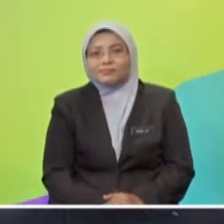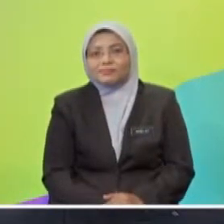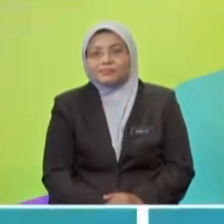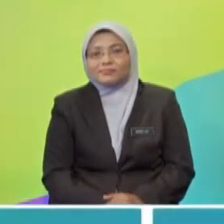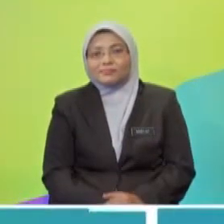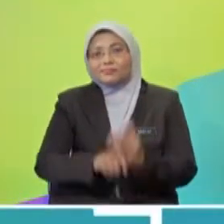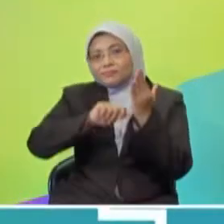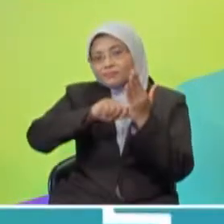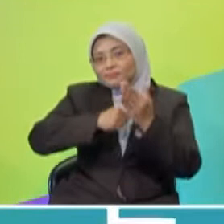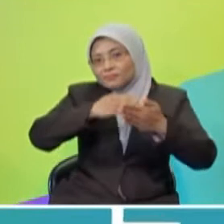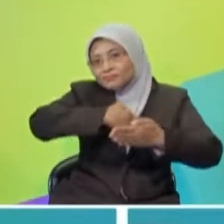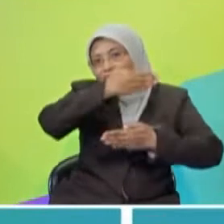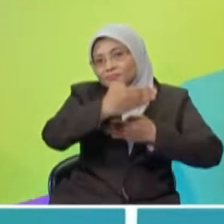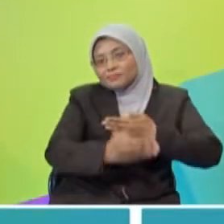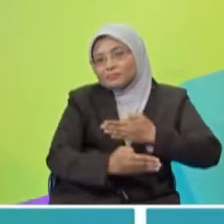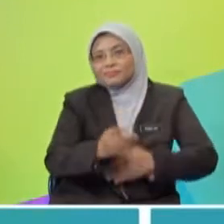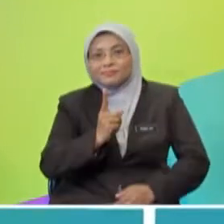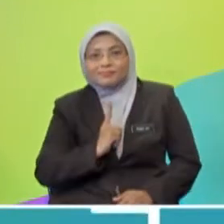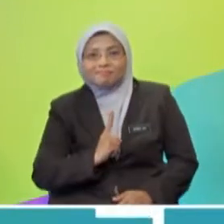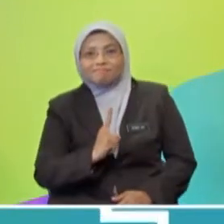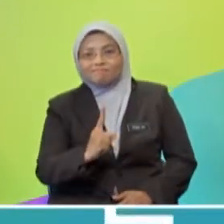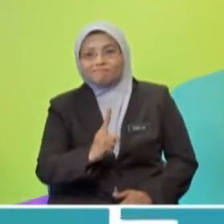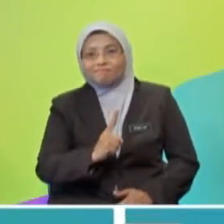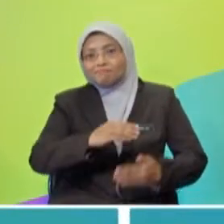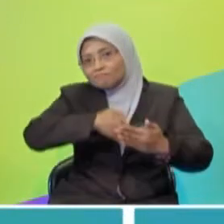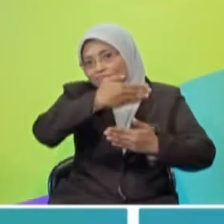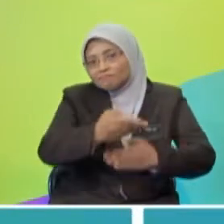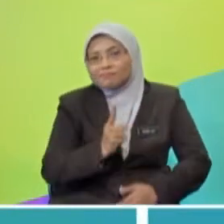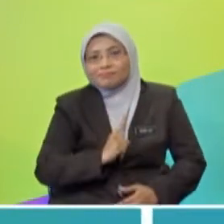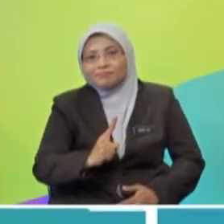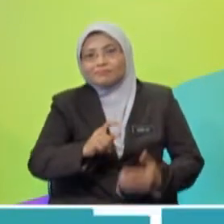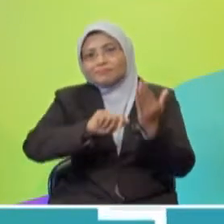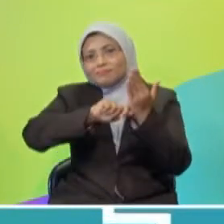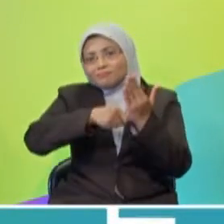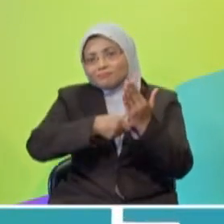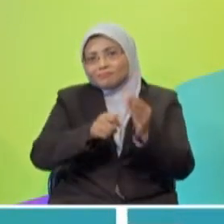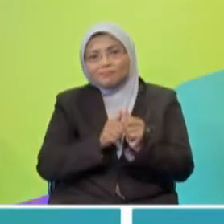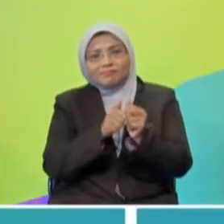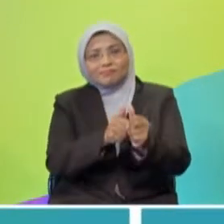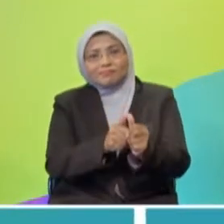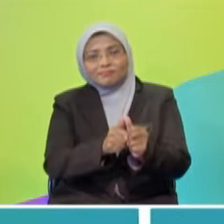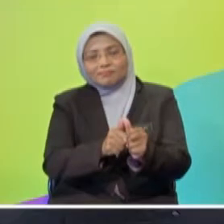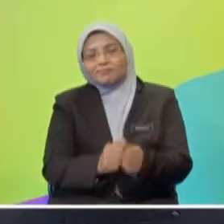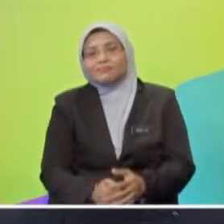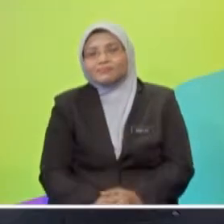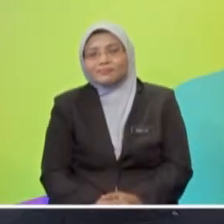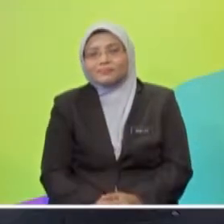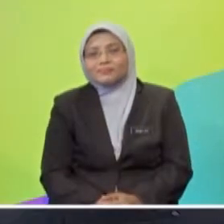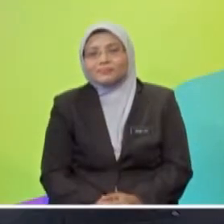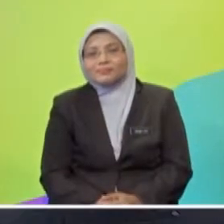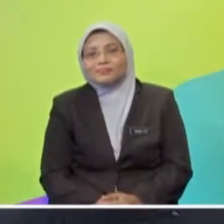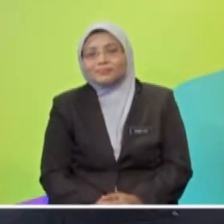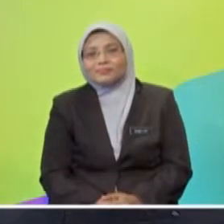mengasaskan tak wih gila berdasarkan peristiwa penghijrahan Rasulullah daripada